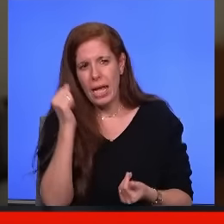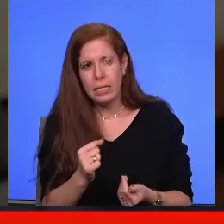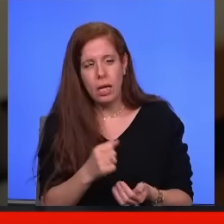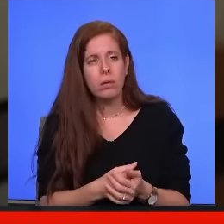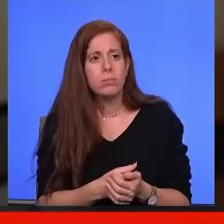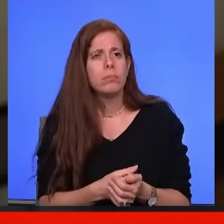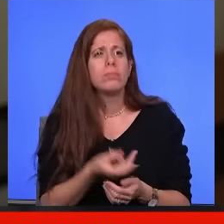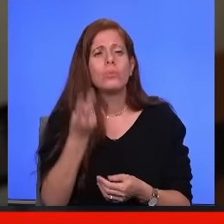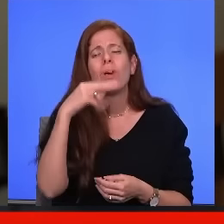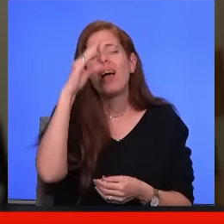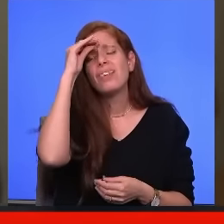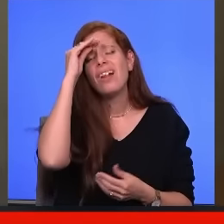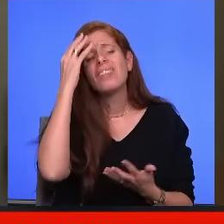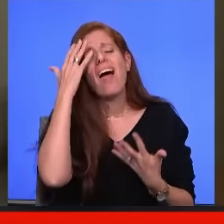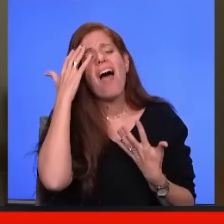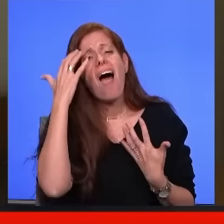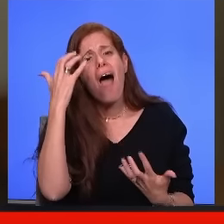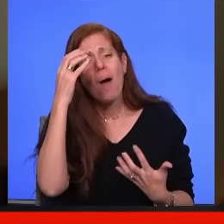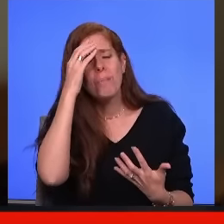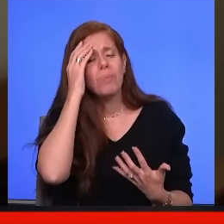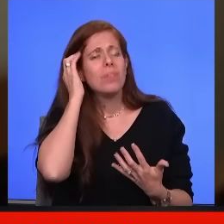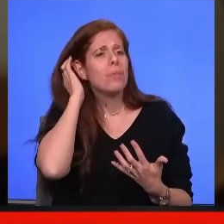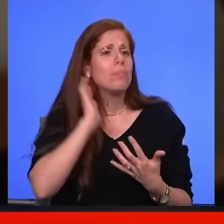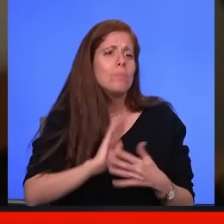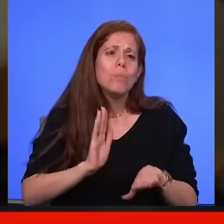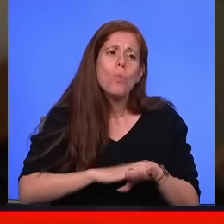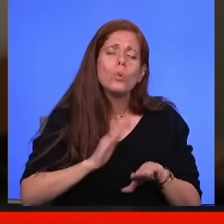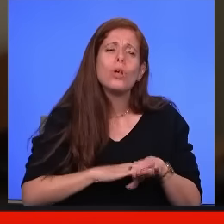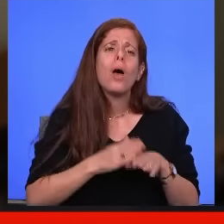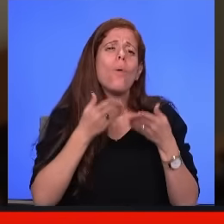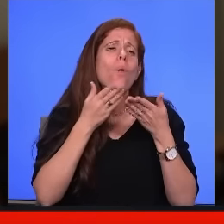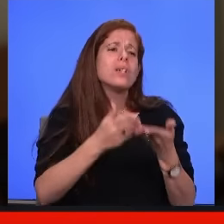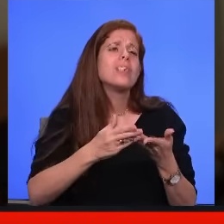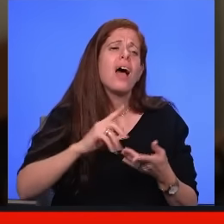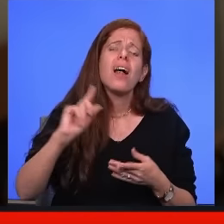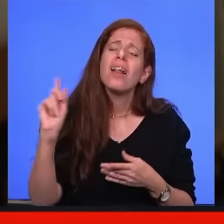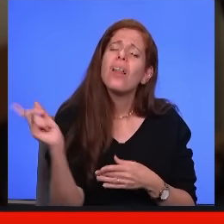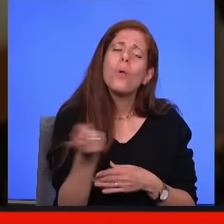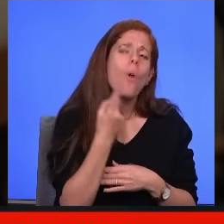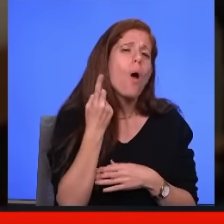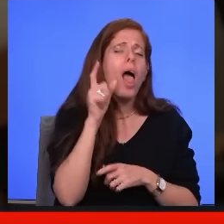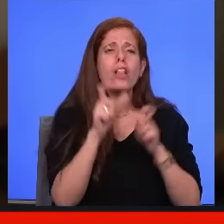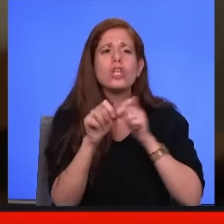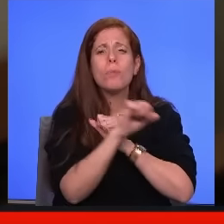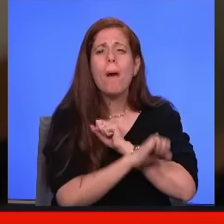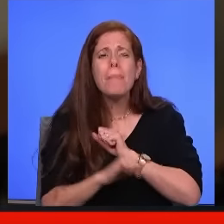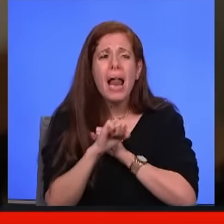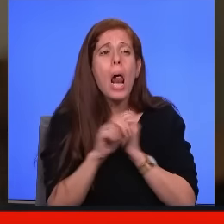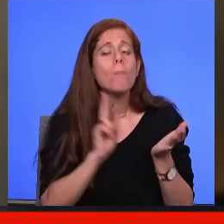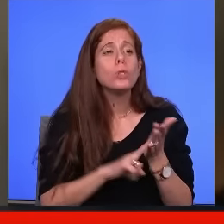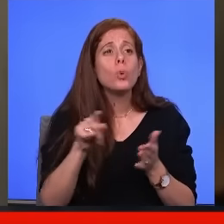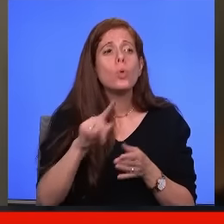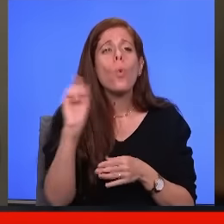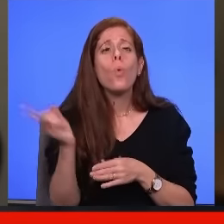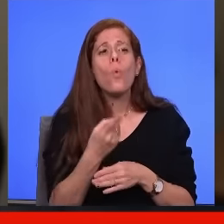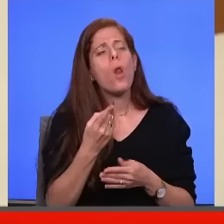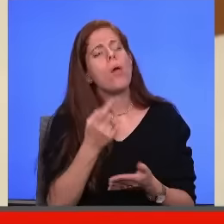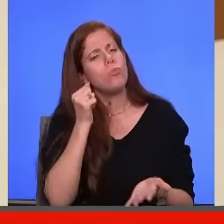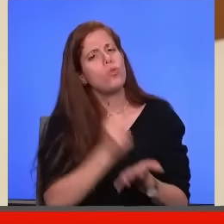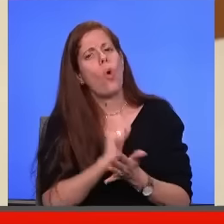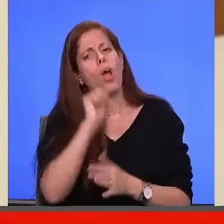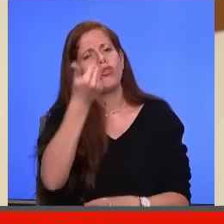ילד חכם, ילד מוכשר. הוא עזר לכל המכללה. בזכותו כולם יוציאו את התואר